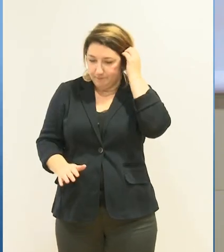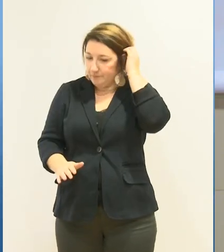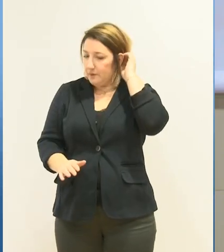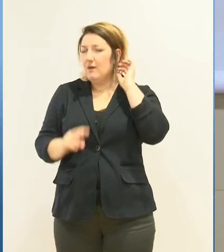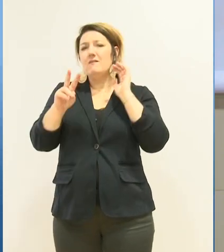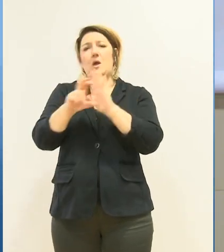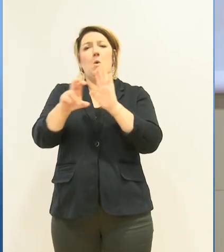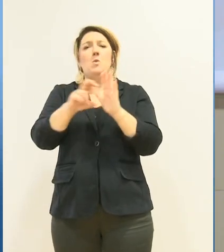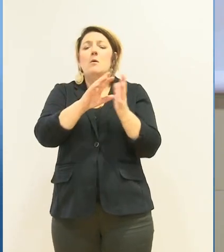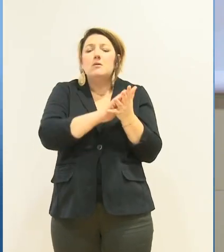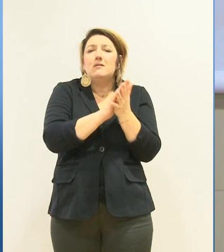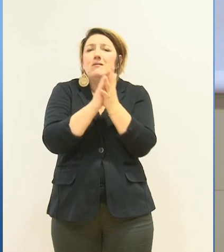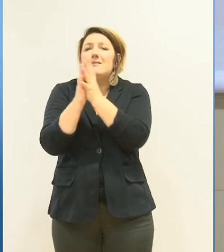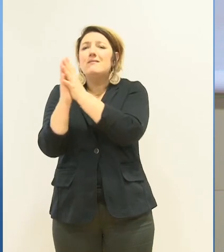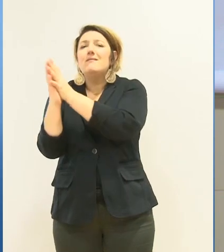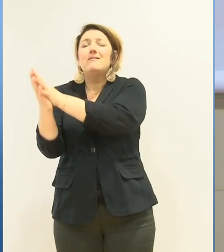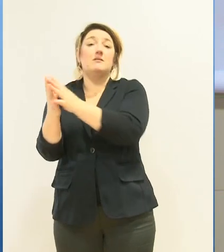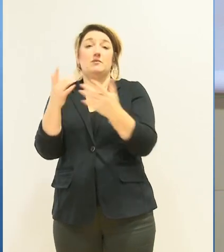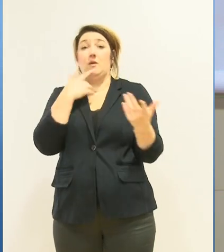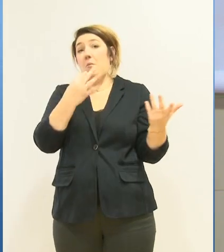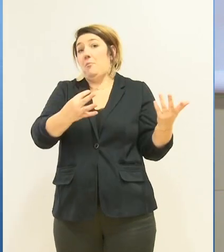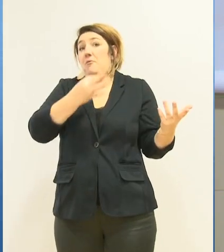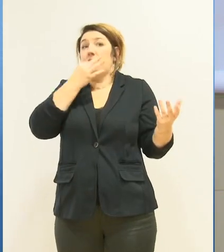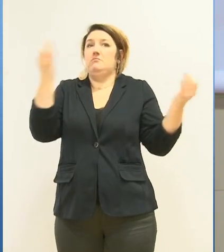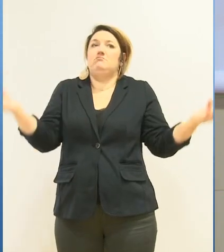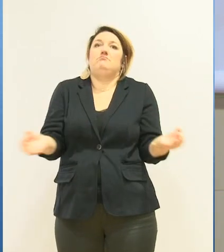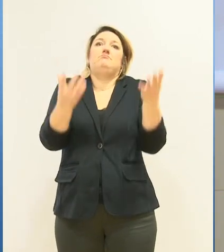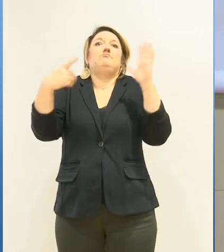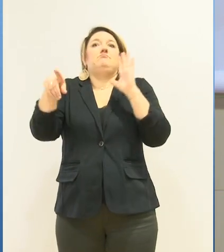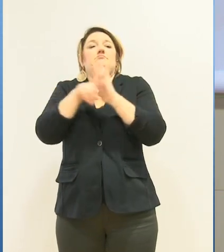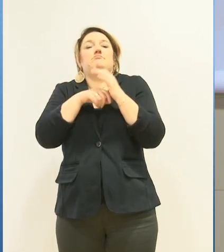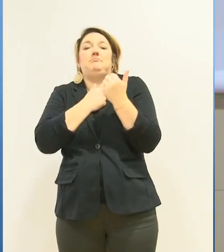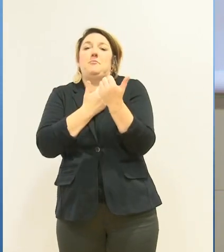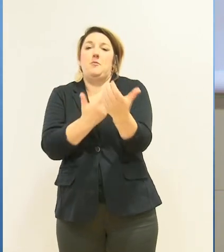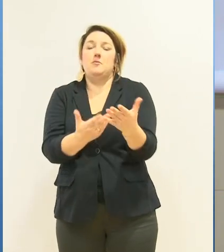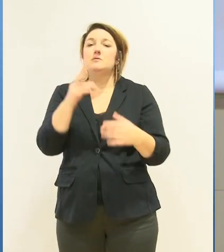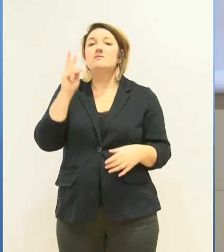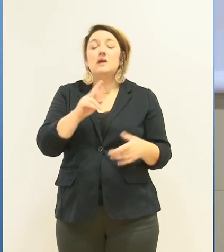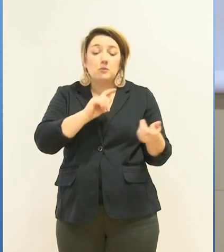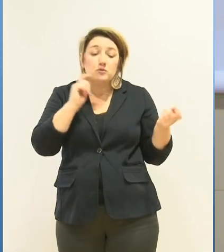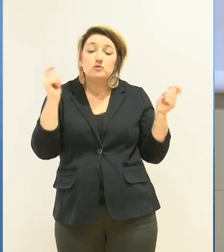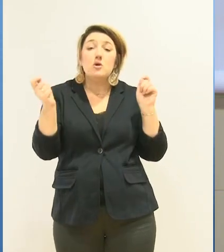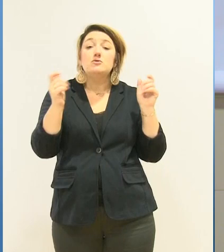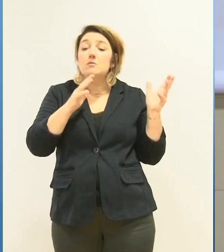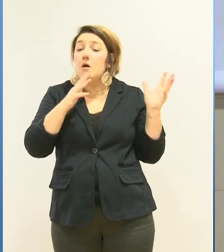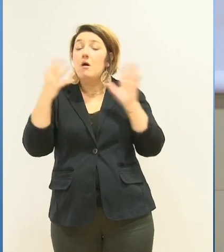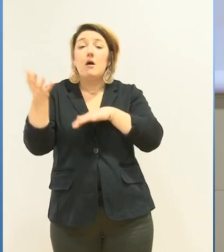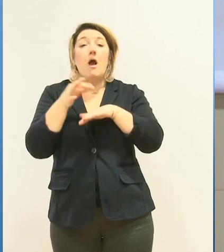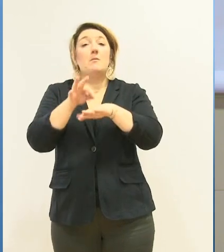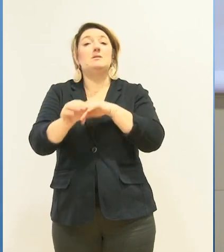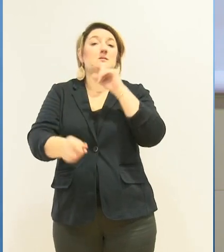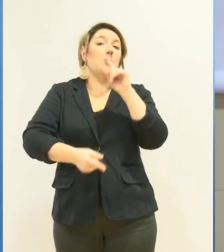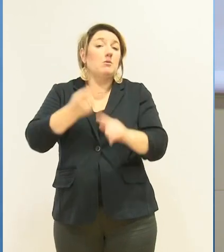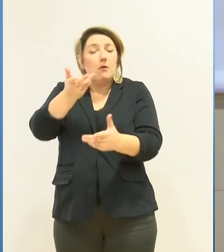cette mesure exceptionnelle pour accompagner le changement le dialogue engagé doit toujours être mis au centre avec les